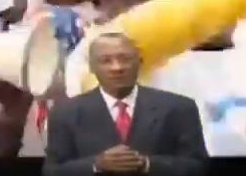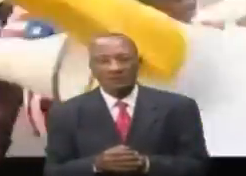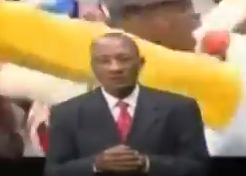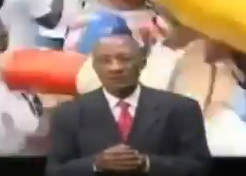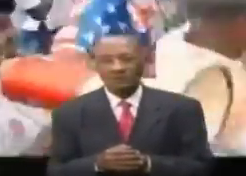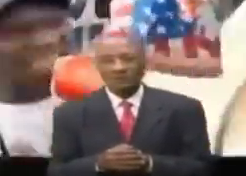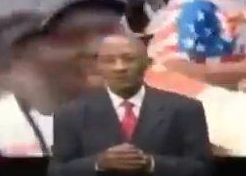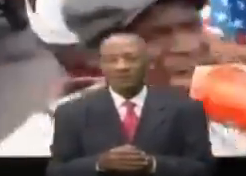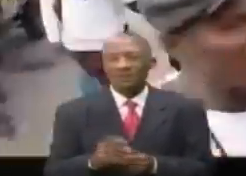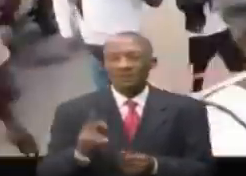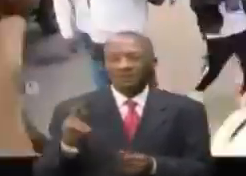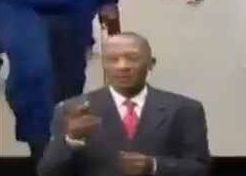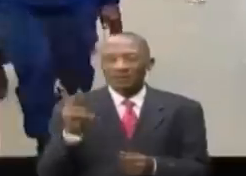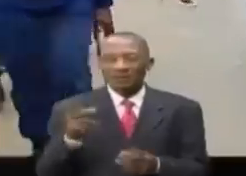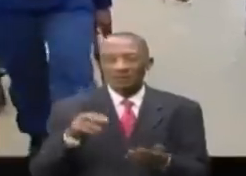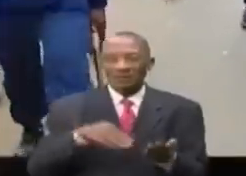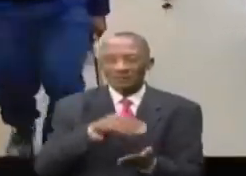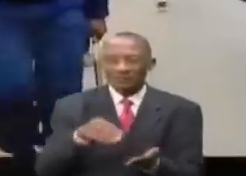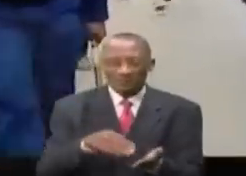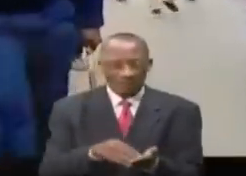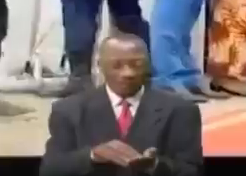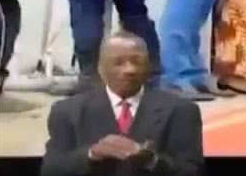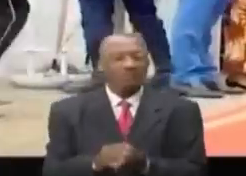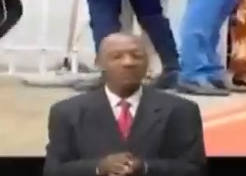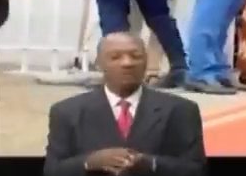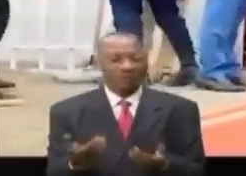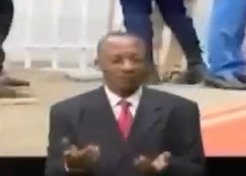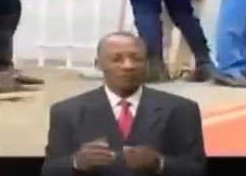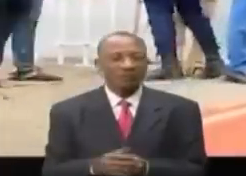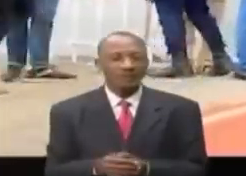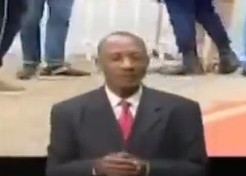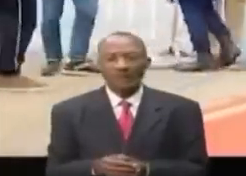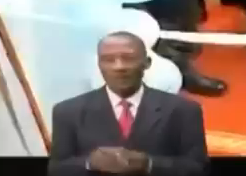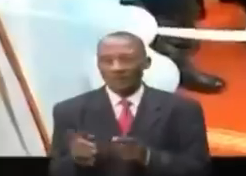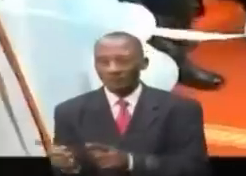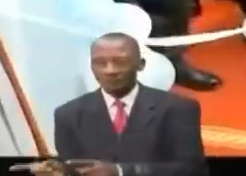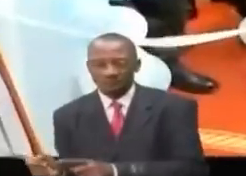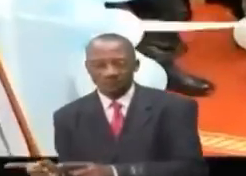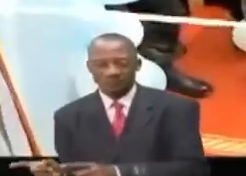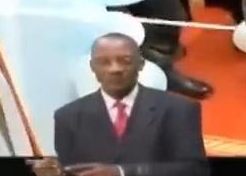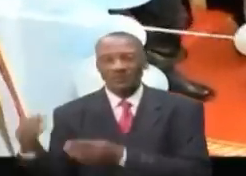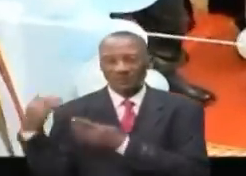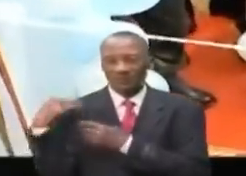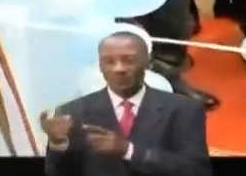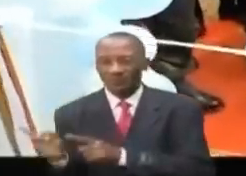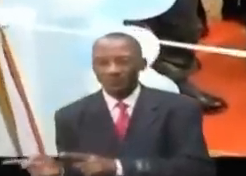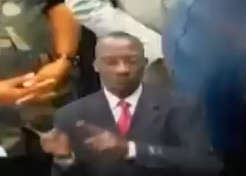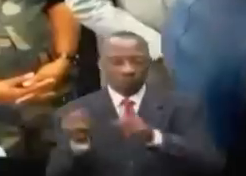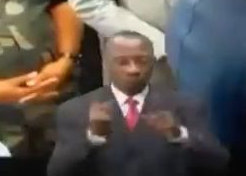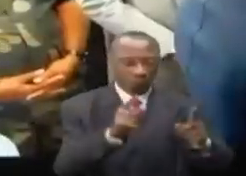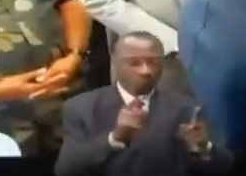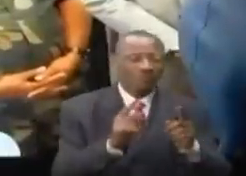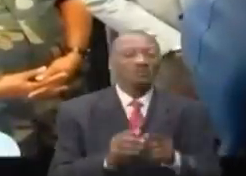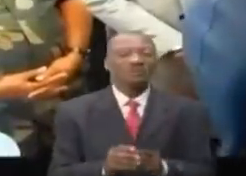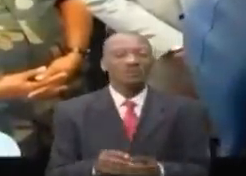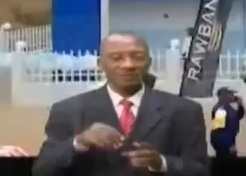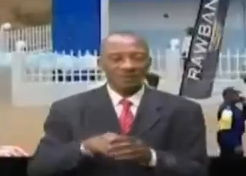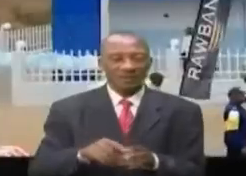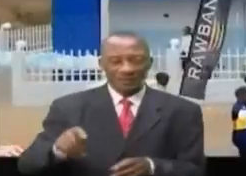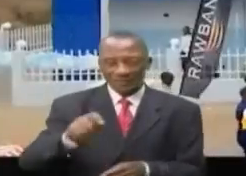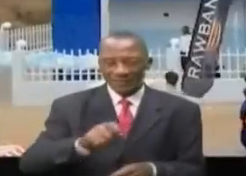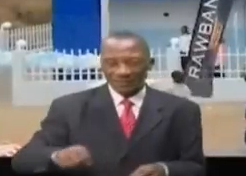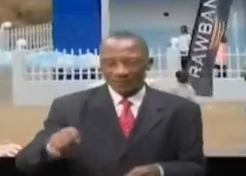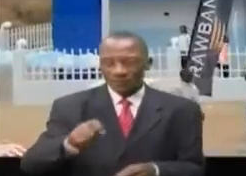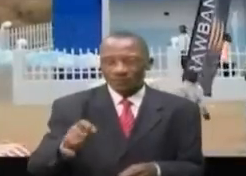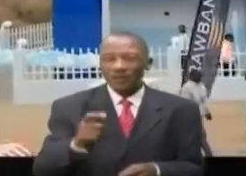Guy Bandungidi, a fait le déplacement du territoire de Songololo pour inaugurer ces bâtiments flambant neufs